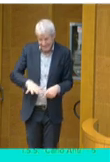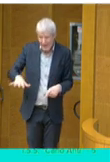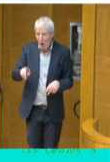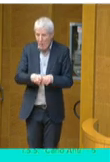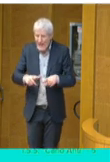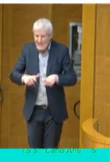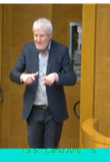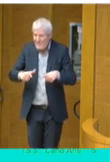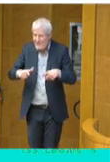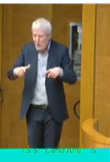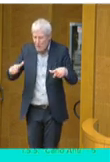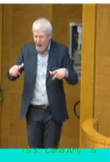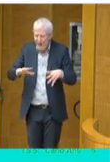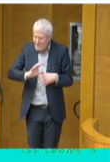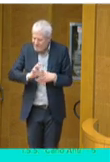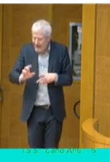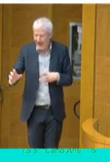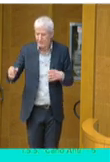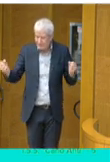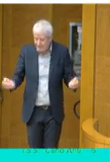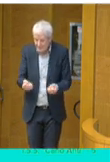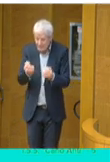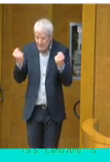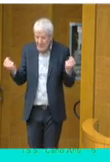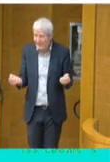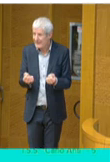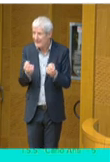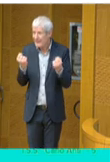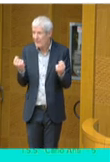sviluppare diverse attività con